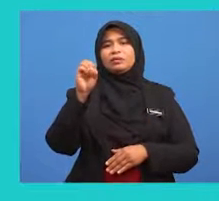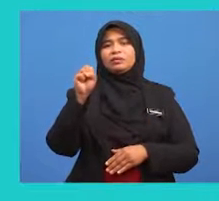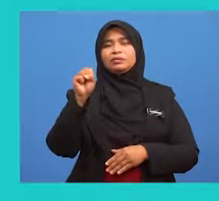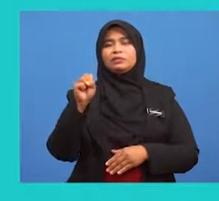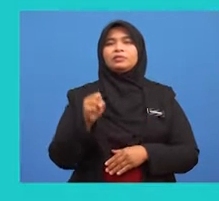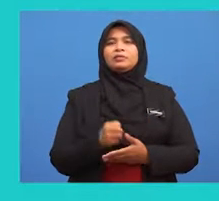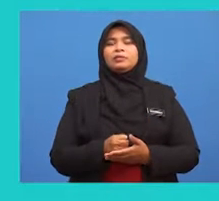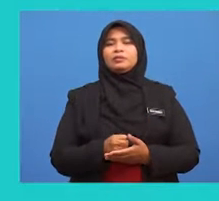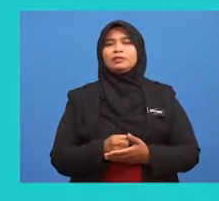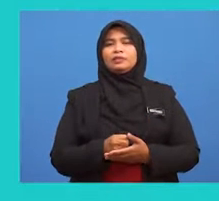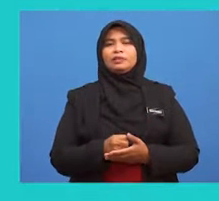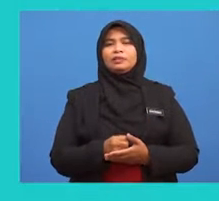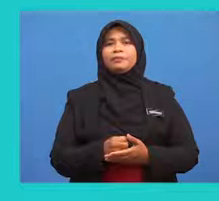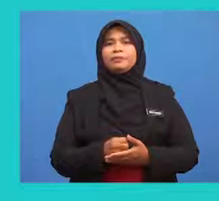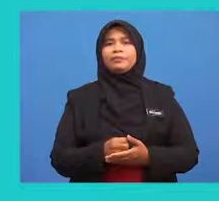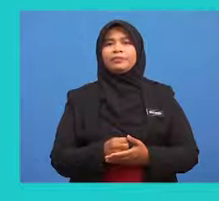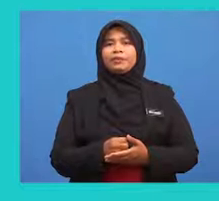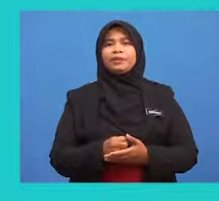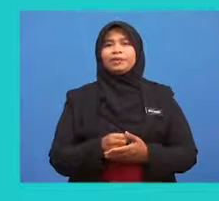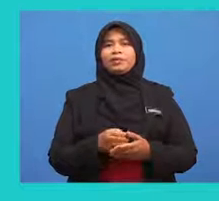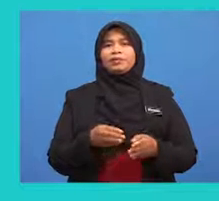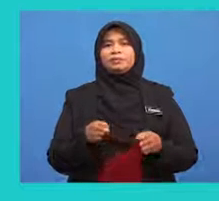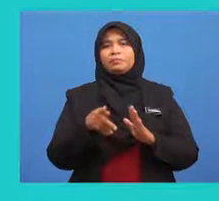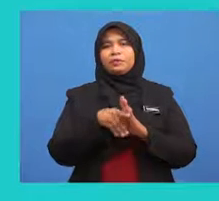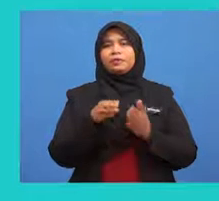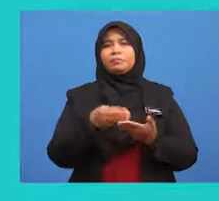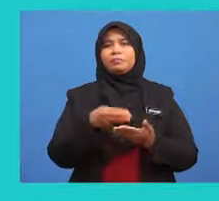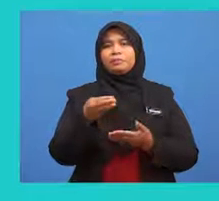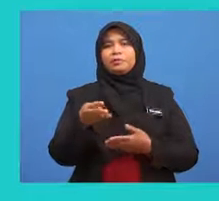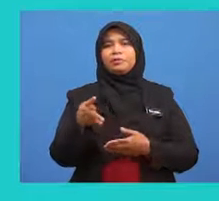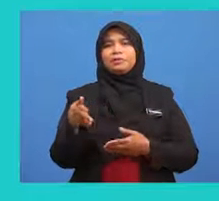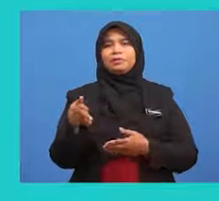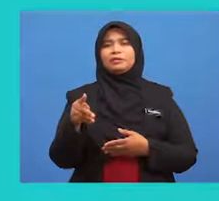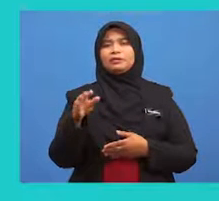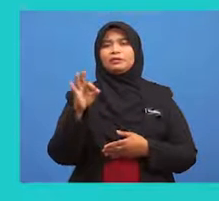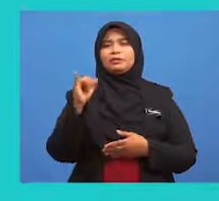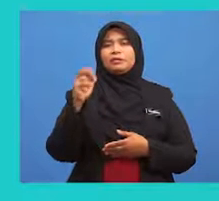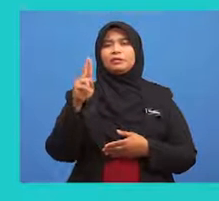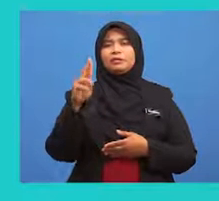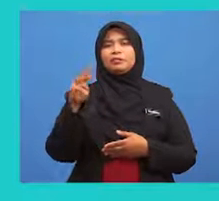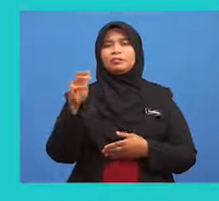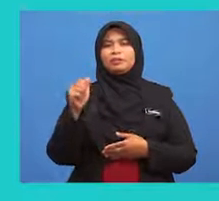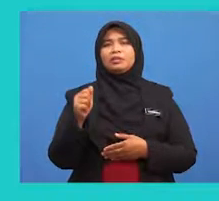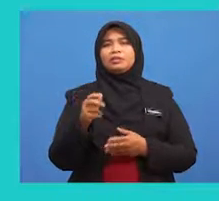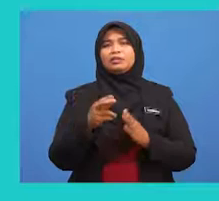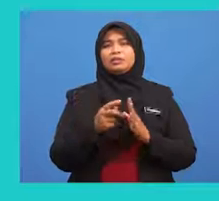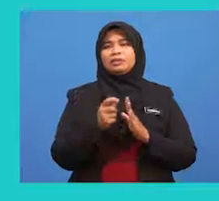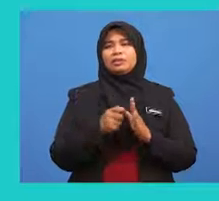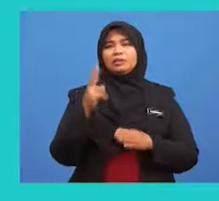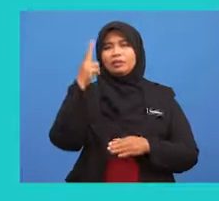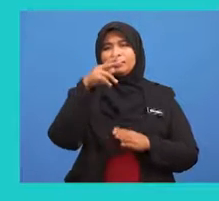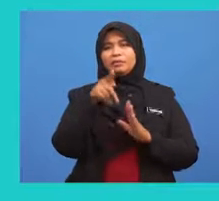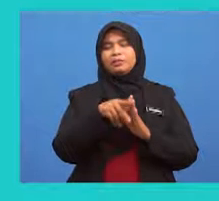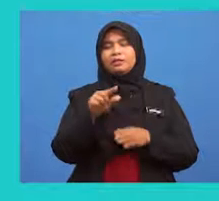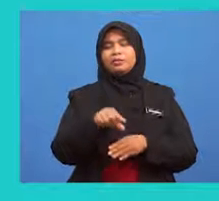Kos didefinisikan sebagai perbelanjaan firma terhadap penggunaan faktor-faktor pengeluaran